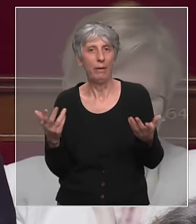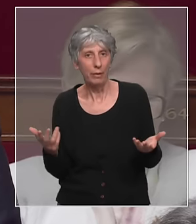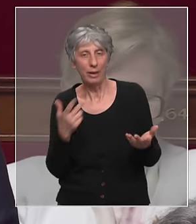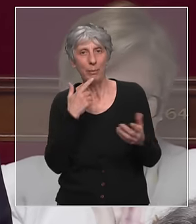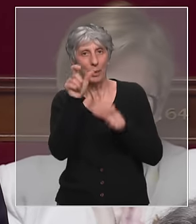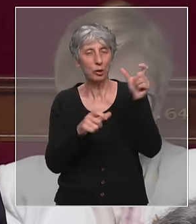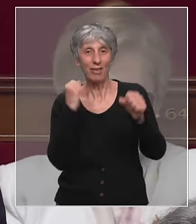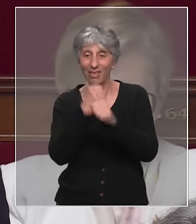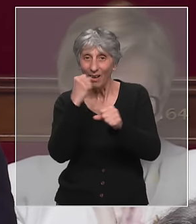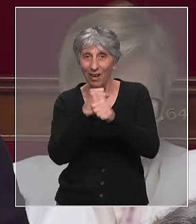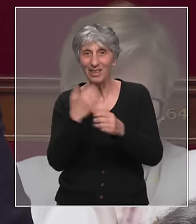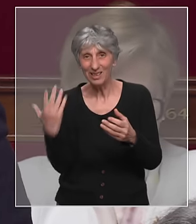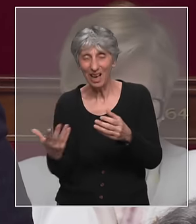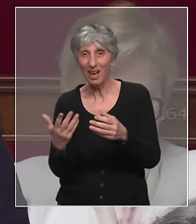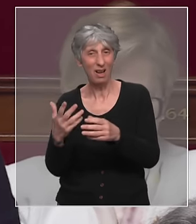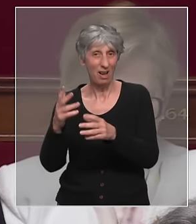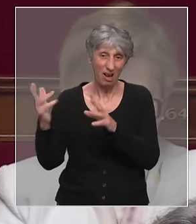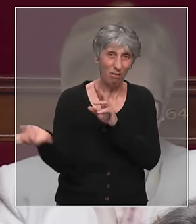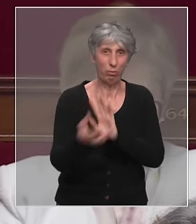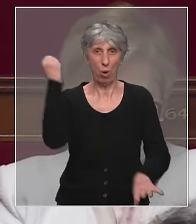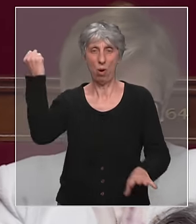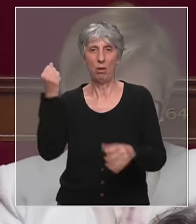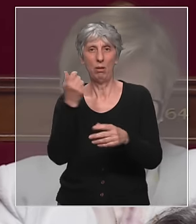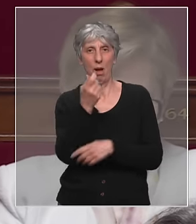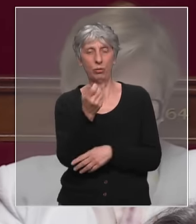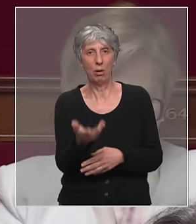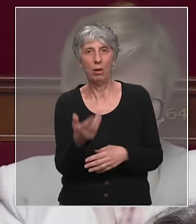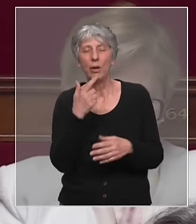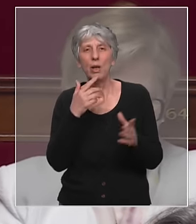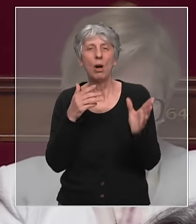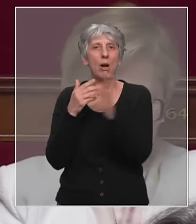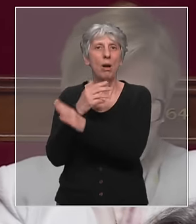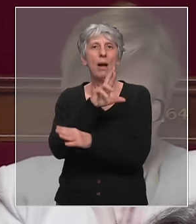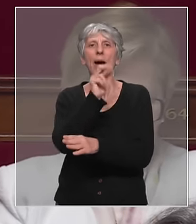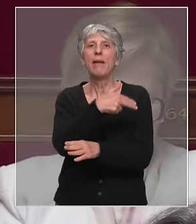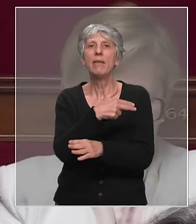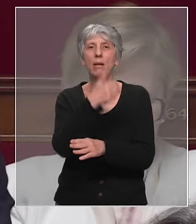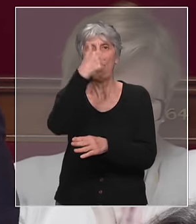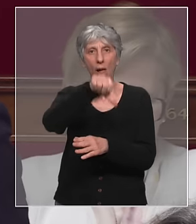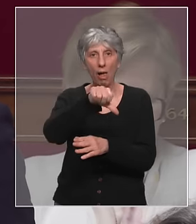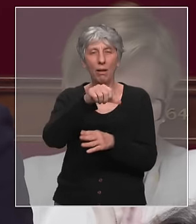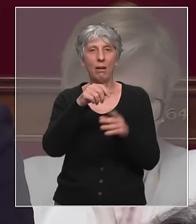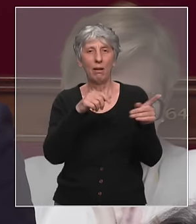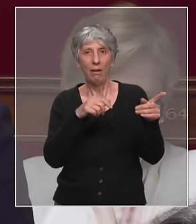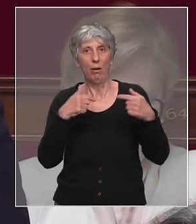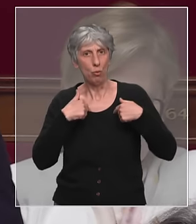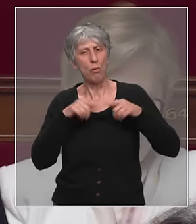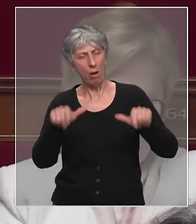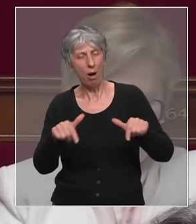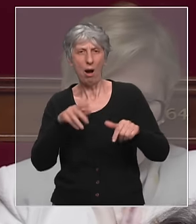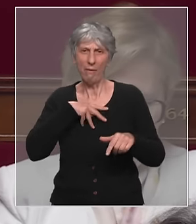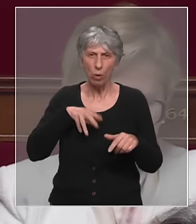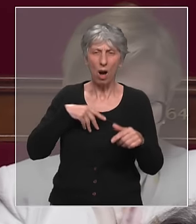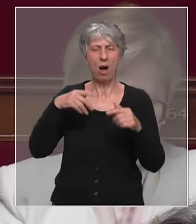du travail que vous allez taper. C'est cette France qui, finalement, en dehors du Rassemblement national, ne trouve ni avocat ni lobbyiste pour